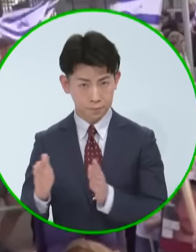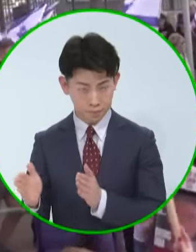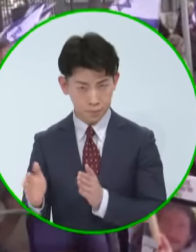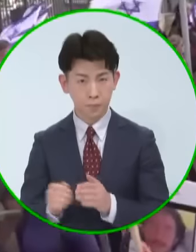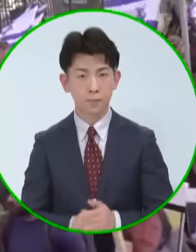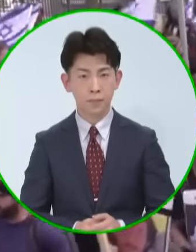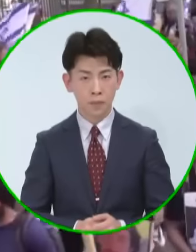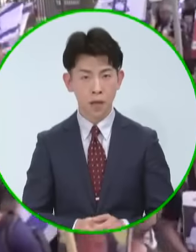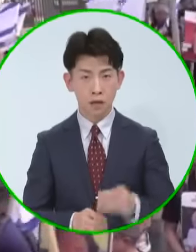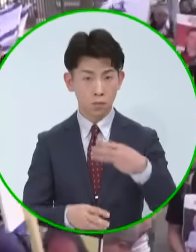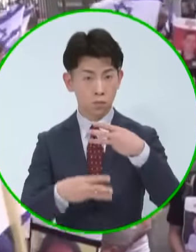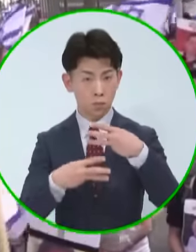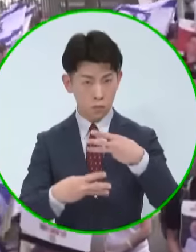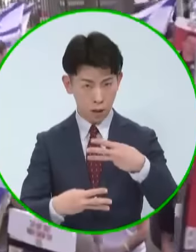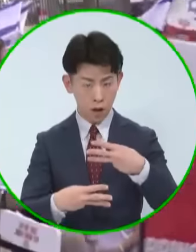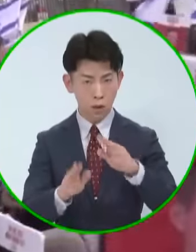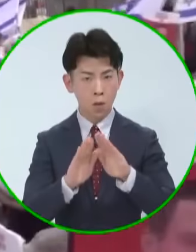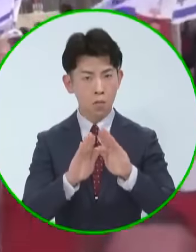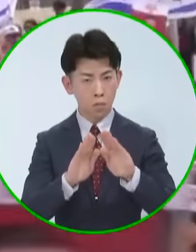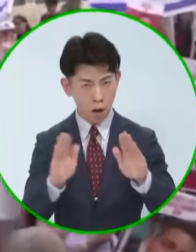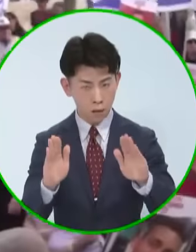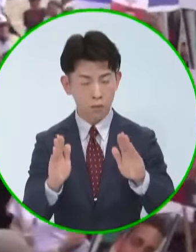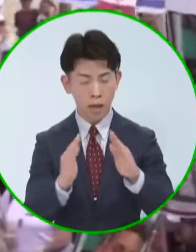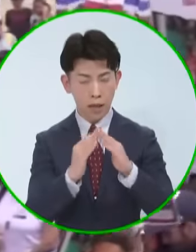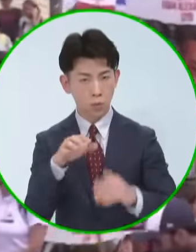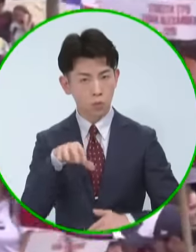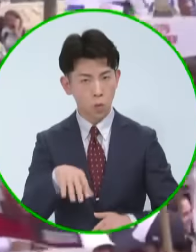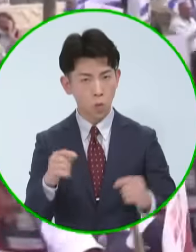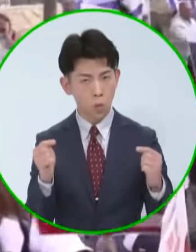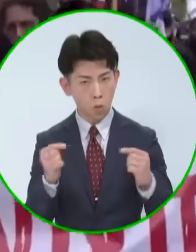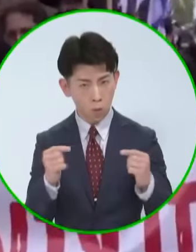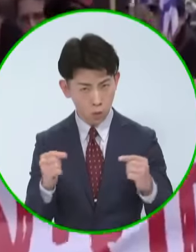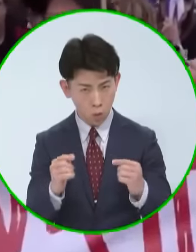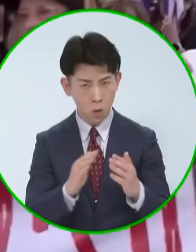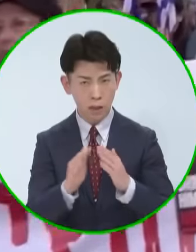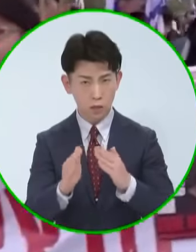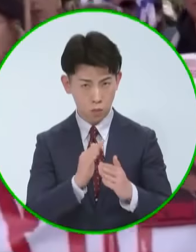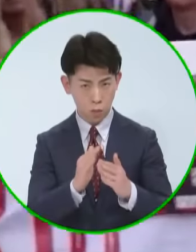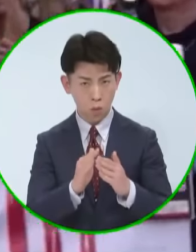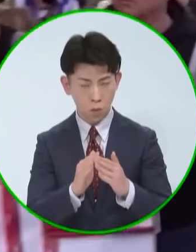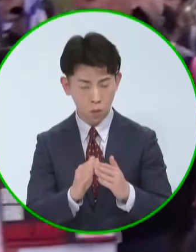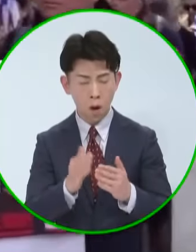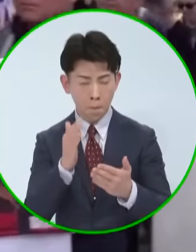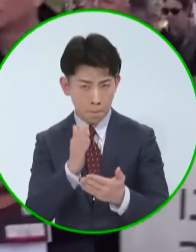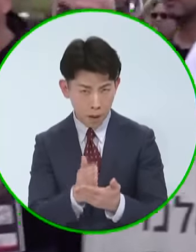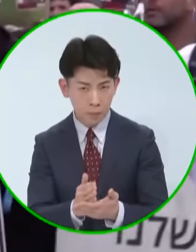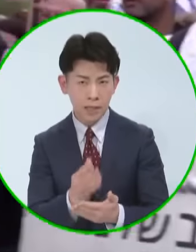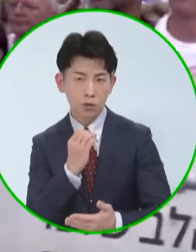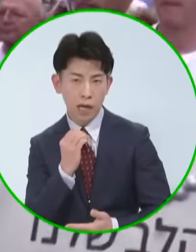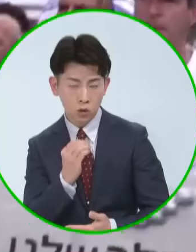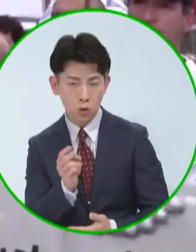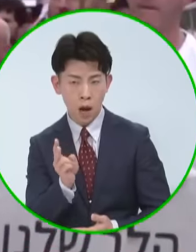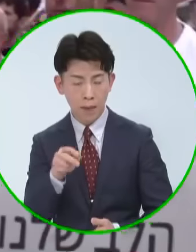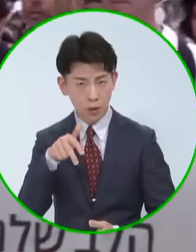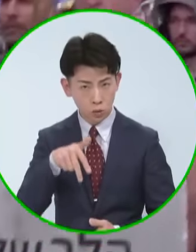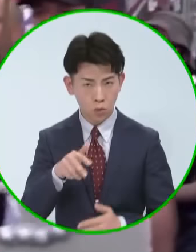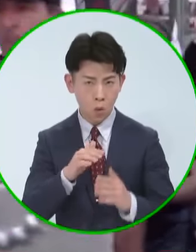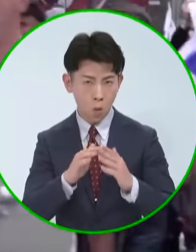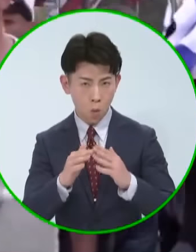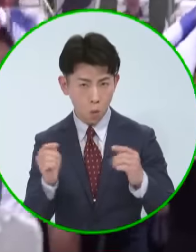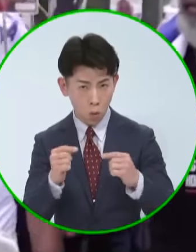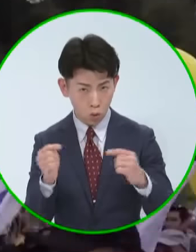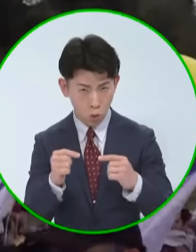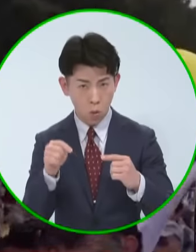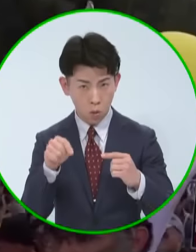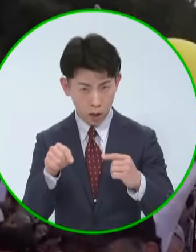うした中、早ければ3日にもエジプトで再開される見通しのイスラエルとハマスの戦闘休止などをめぐる交